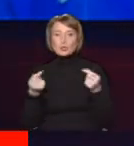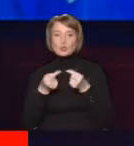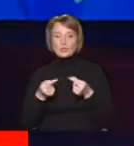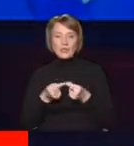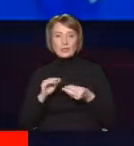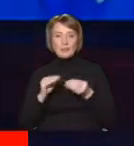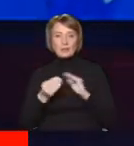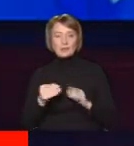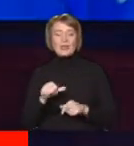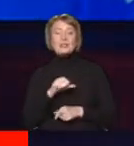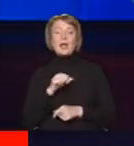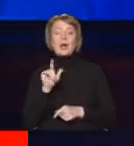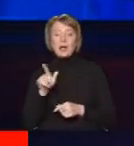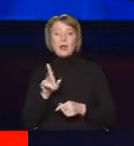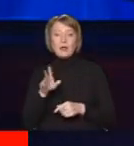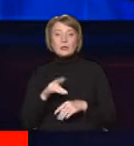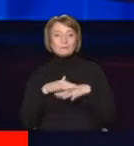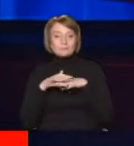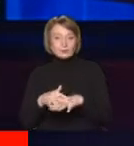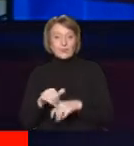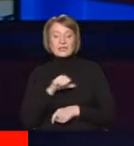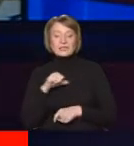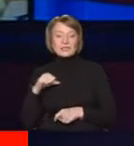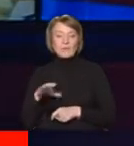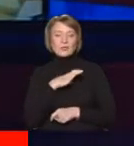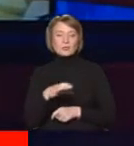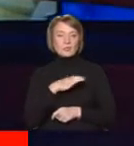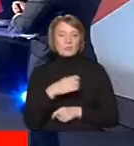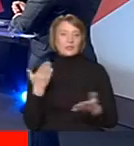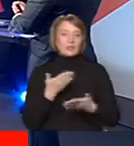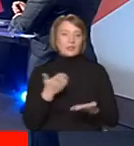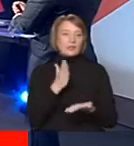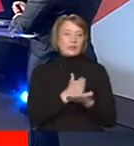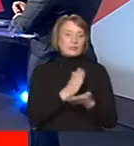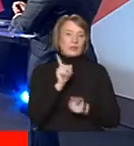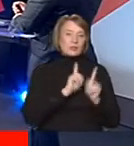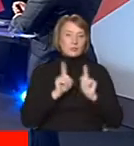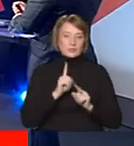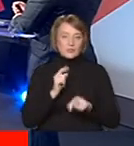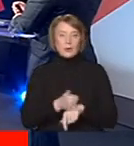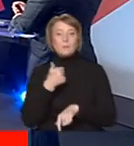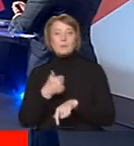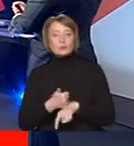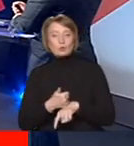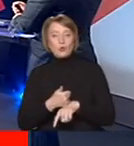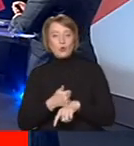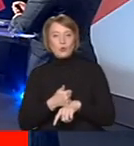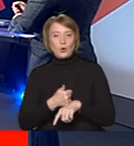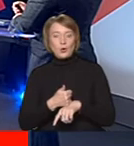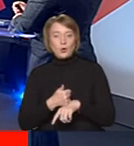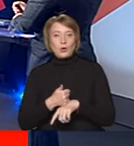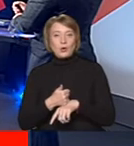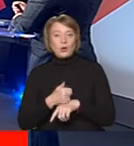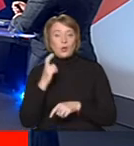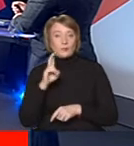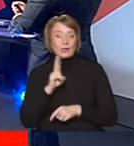йдуть на самозбагачення більшості тих людей, які зараз знаходяться в Київській міській раді, міського голови Кличка особисто, і на його попередників,